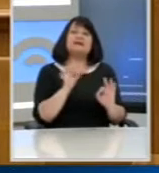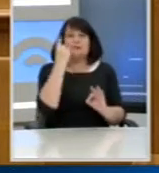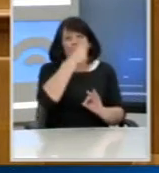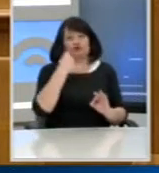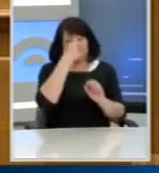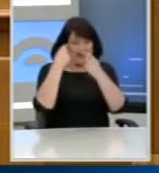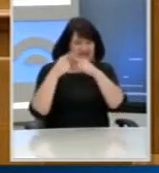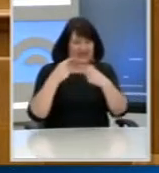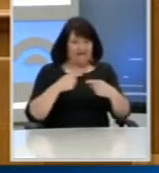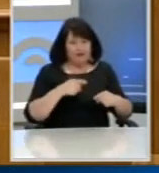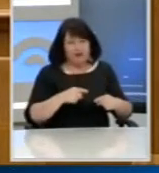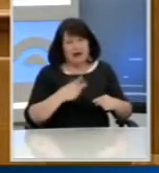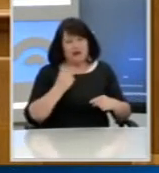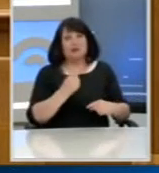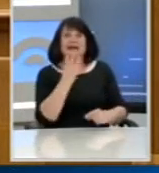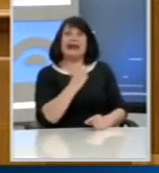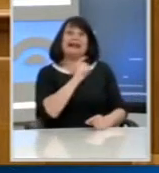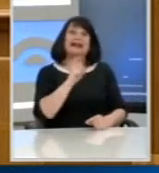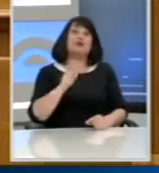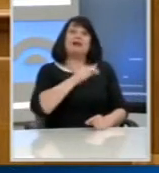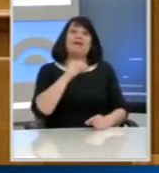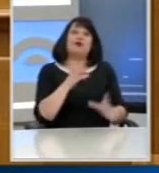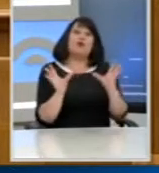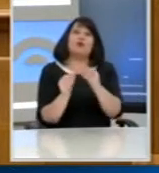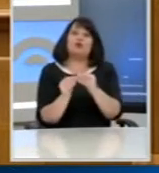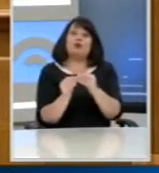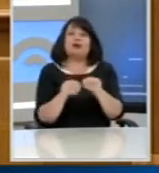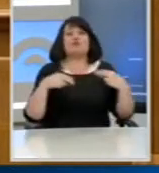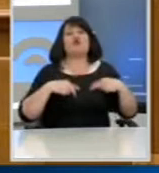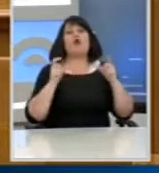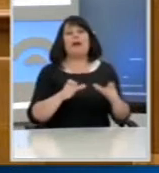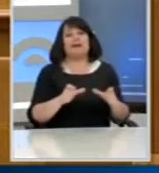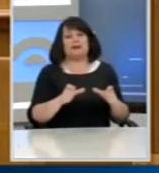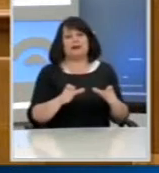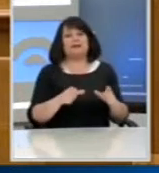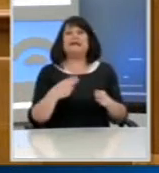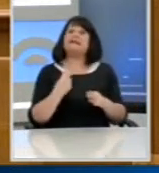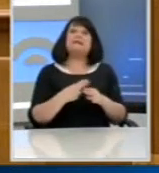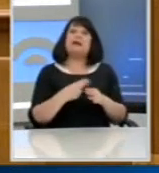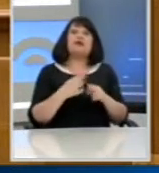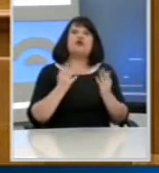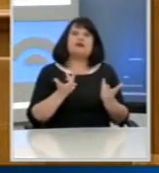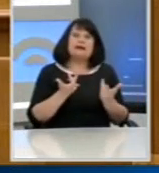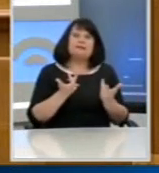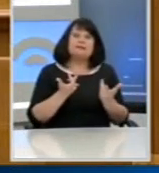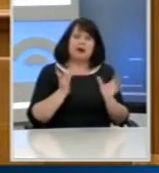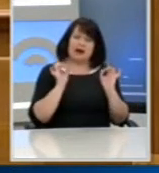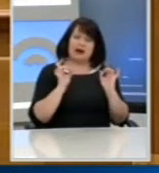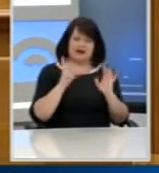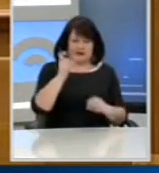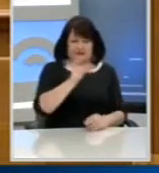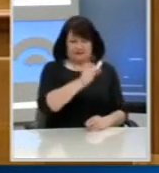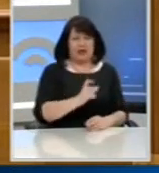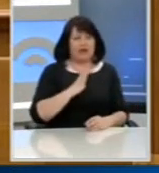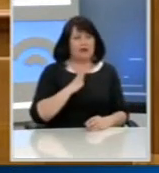διαφορές συνόλου περίπου 30 εκατομμυρίων ευρώ για τα στελέχη του Υπουργείου Εθνικής Άμυνας, το σημαντικό στο στοιχείο είναι ότι κανένας στέλεχος δεν θα